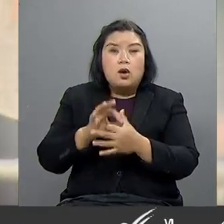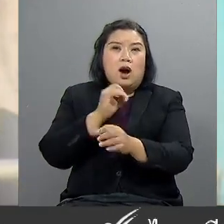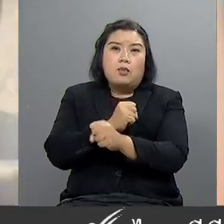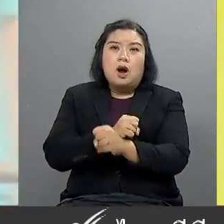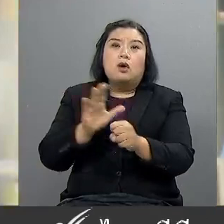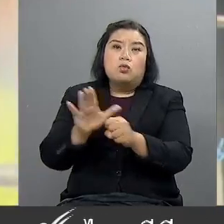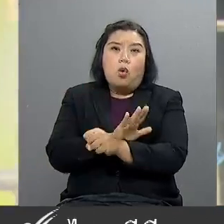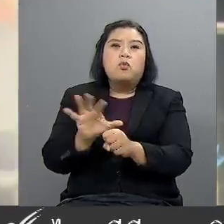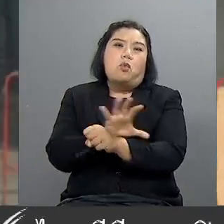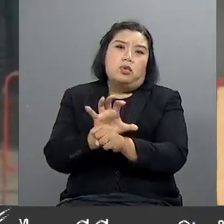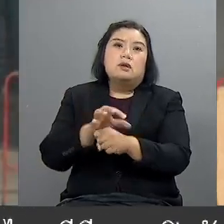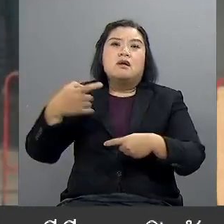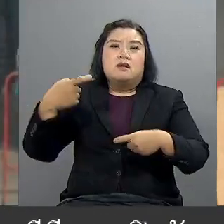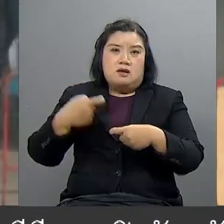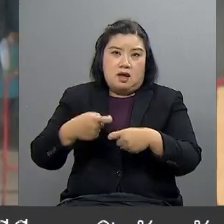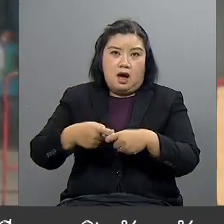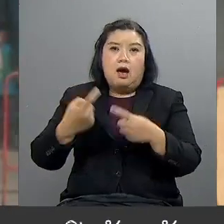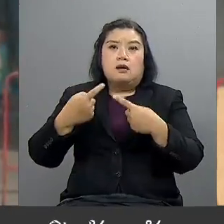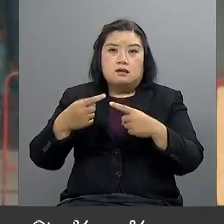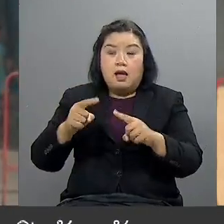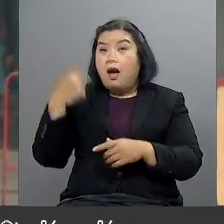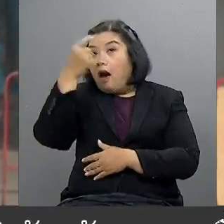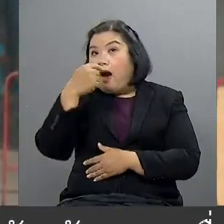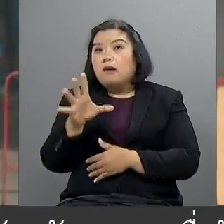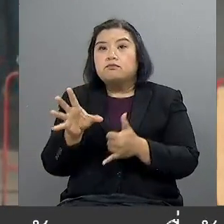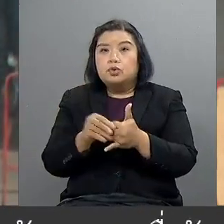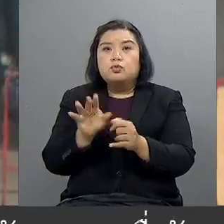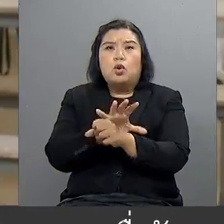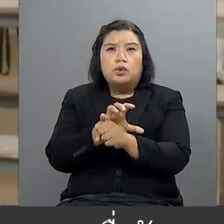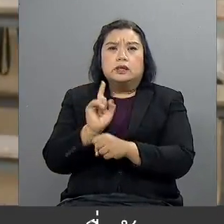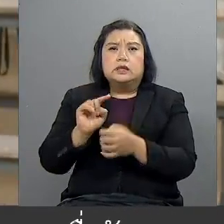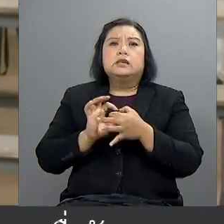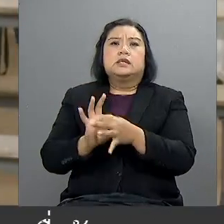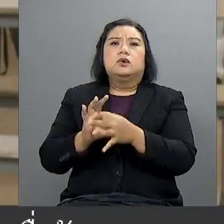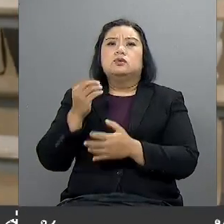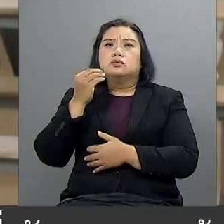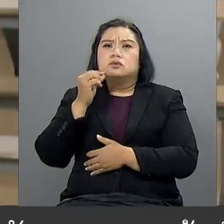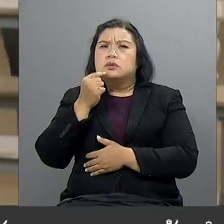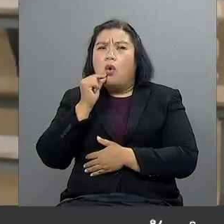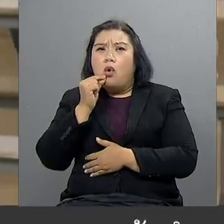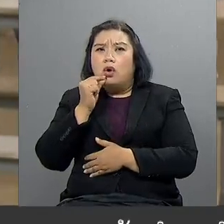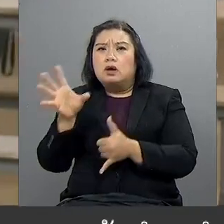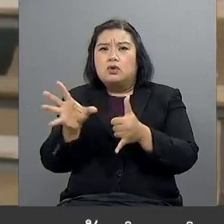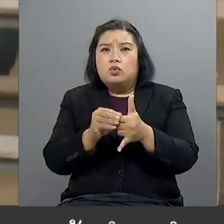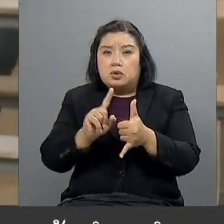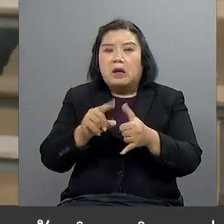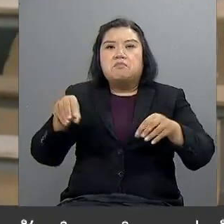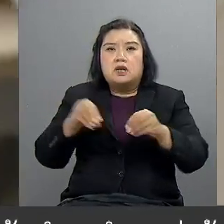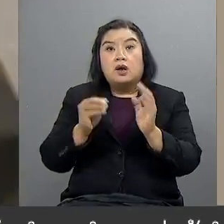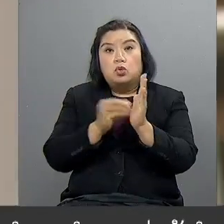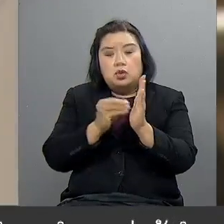19พร้อมกับย้ำว่าผู้ติดเชื้อส่วนใหญ่เชื่อมโยงกับจังหวัดสมุทรสาครเนื่องจากว่ามีพื้นที่ติดต่อกัน